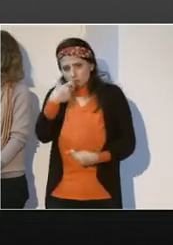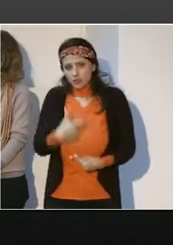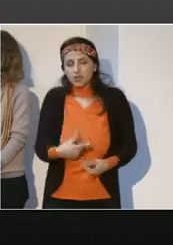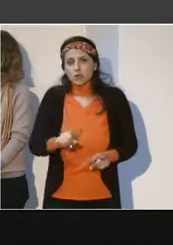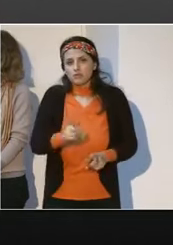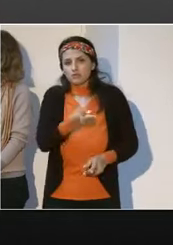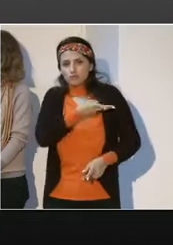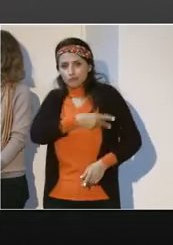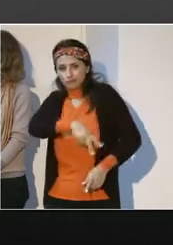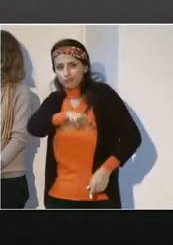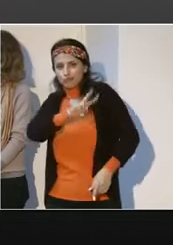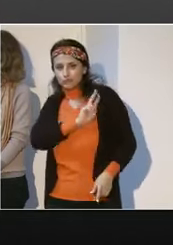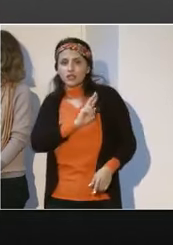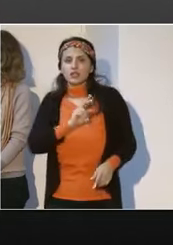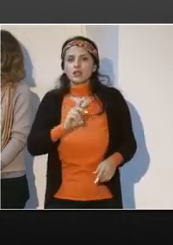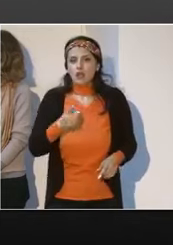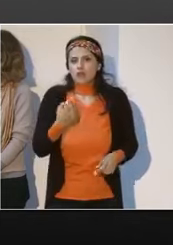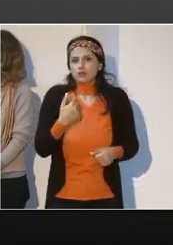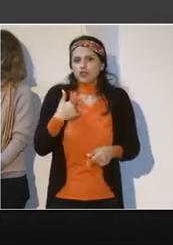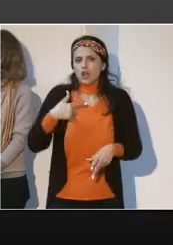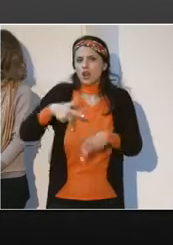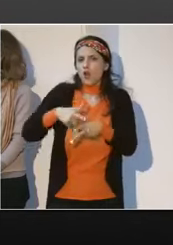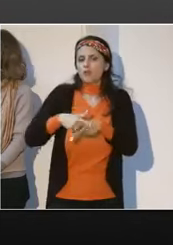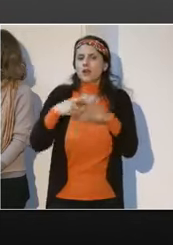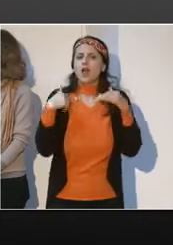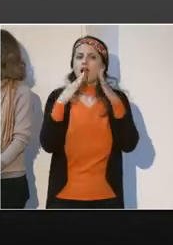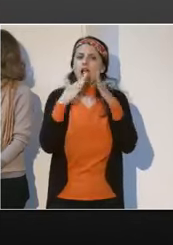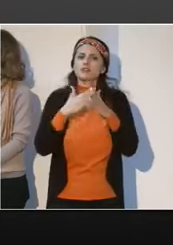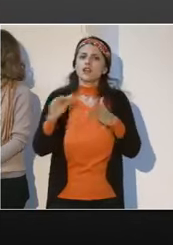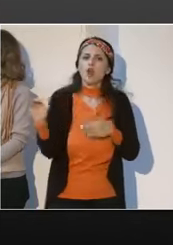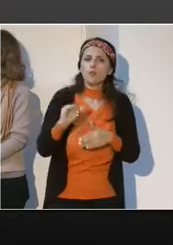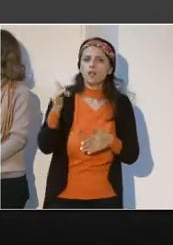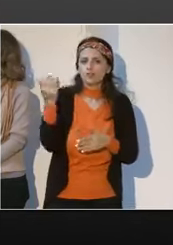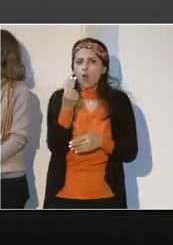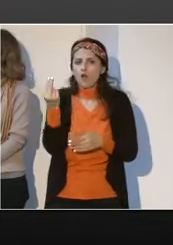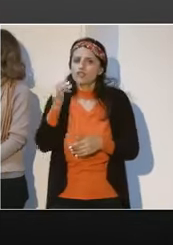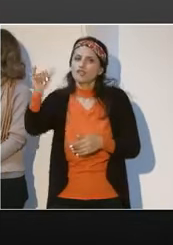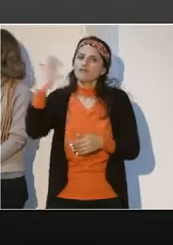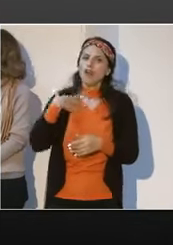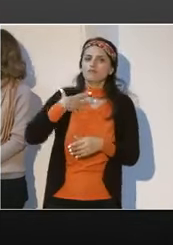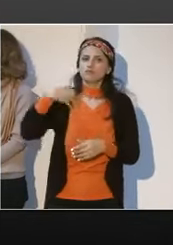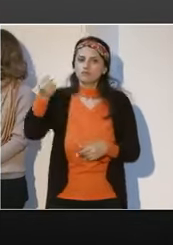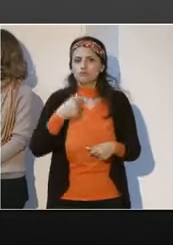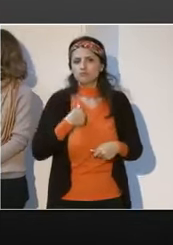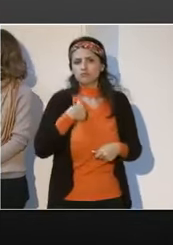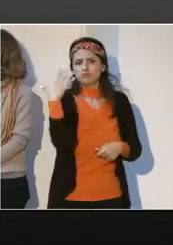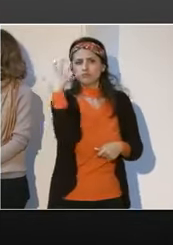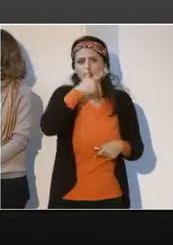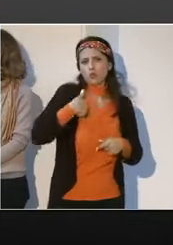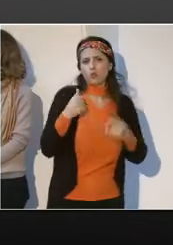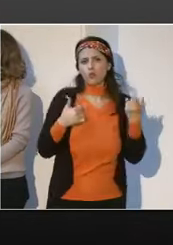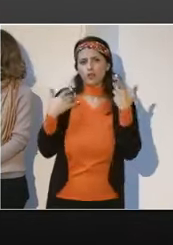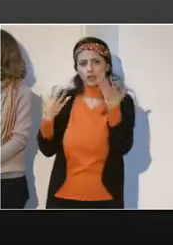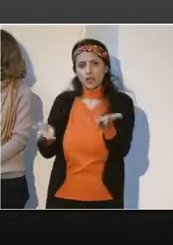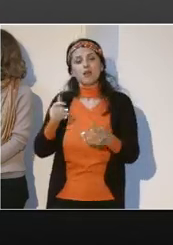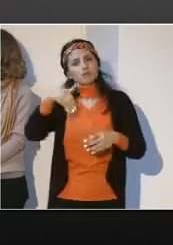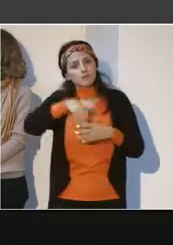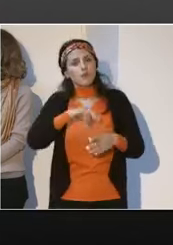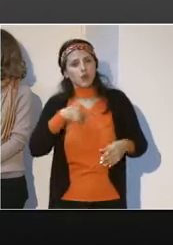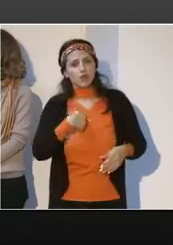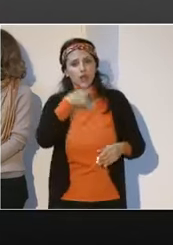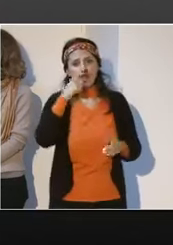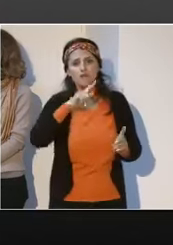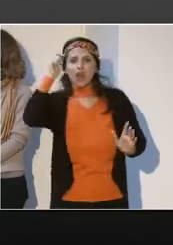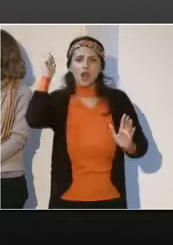in Procesul de Adopție de către managerii de ca si specialistii din serviciile adopție pot fi sanctionat